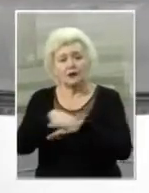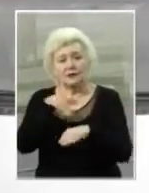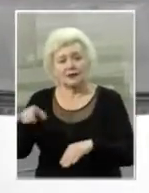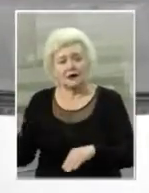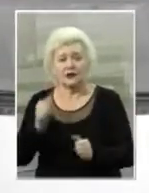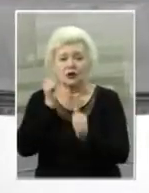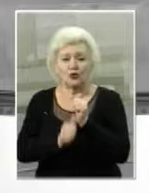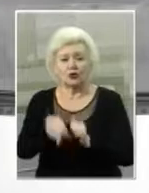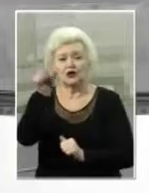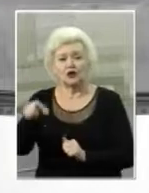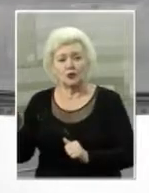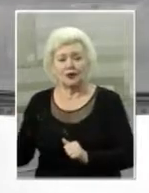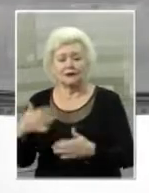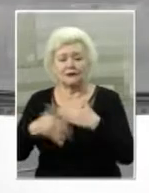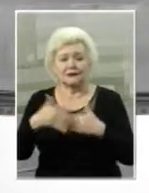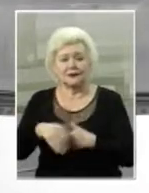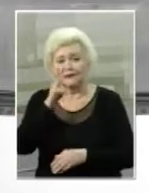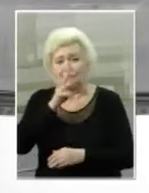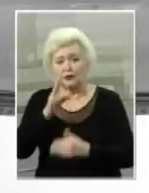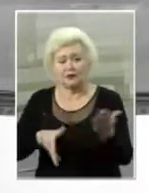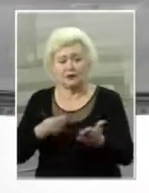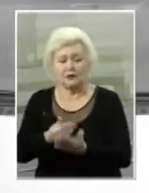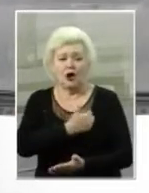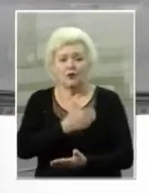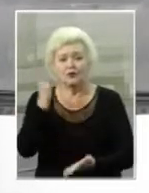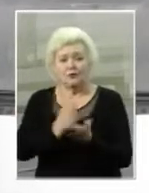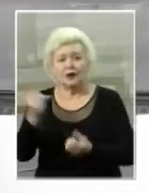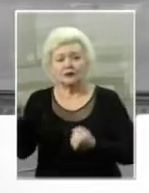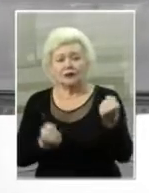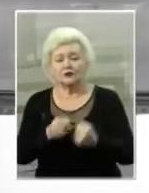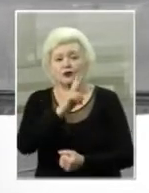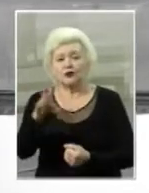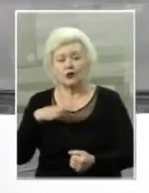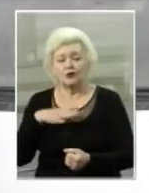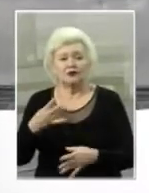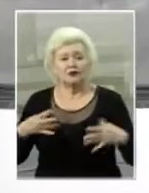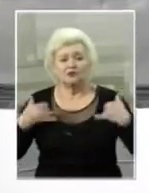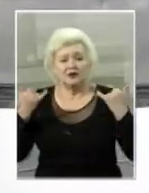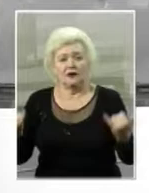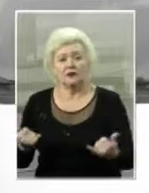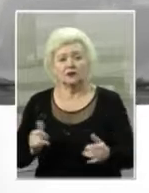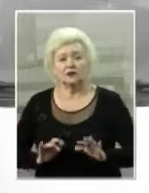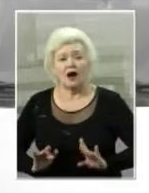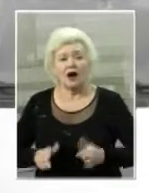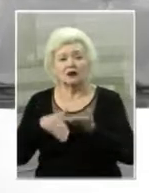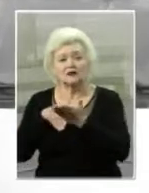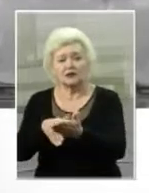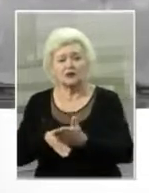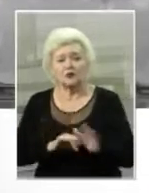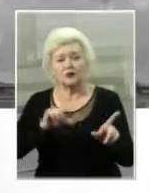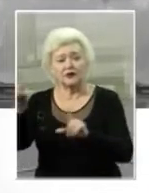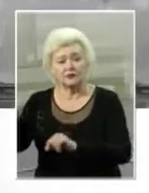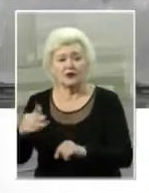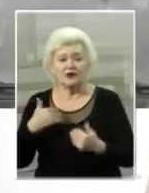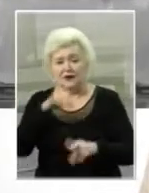населення. Кожен громадянин із середньою зарплатою хоче мати авто, яке було б не розкішю, а засобом пересування. А в